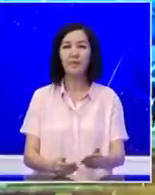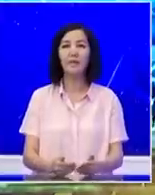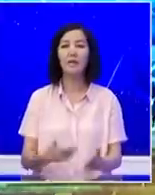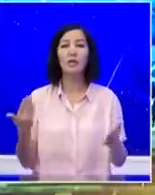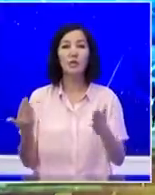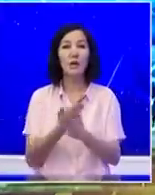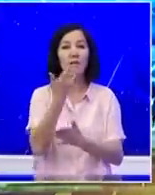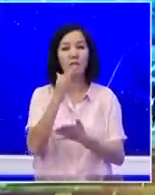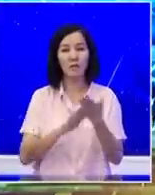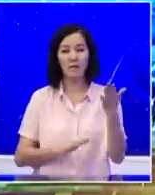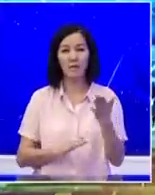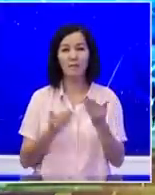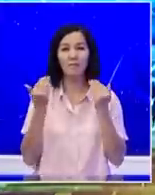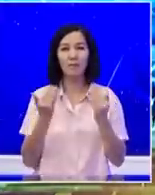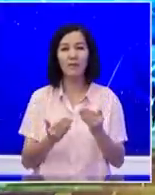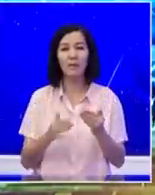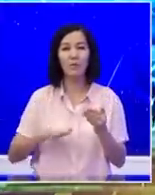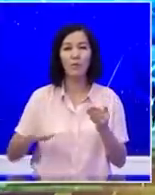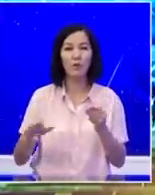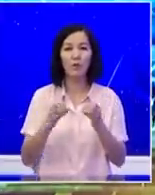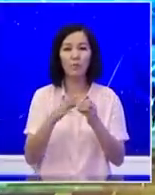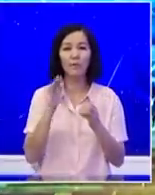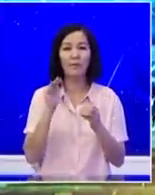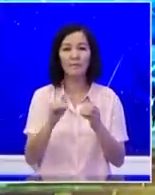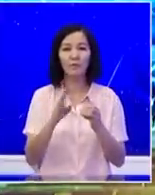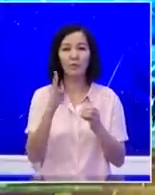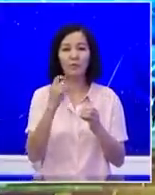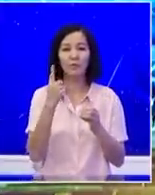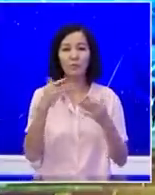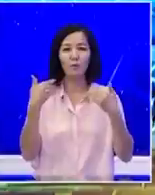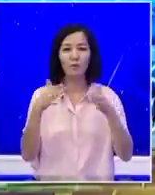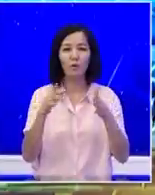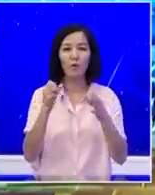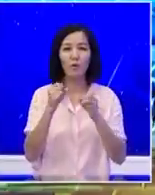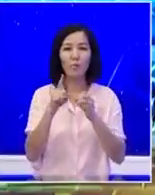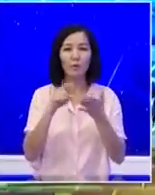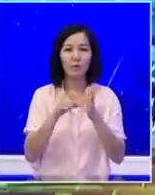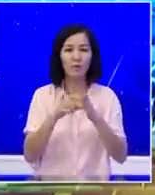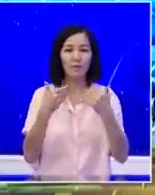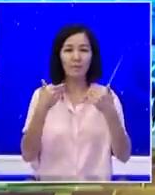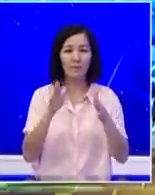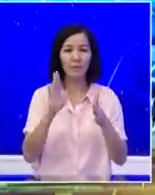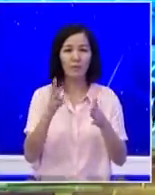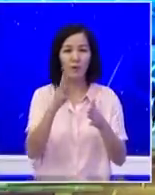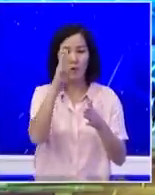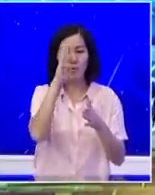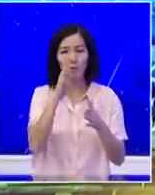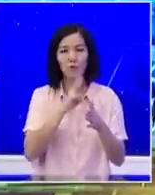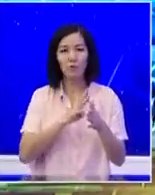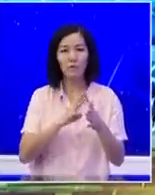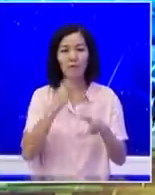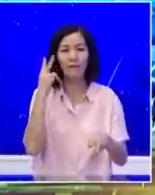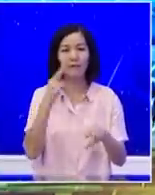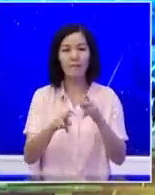Хабарымызды жалғастырамыз. Биыл өңірде 15401 түлек 11-ші сынып бітіріп отыр. 390-ды дәстүрлі тәмамдап,